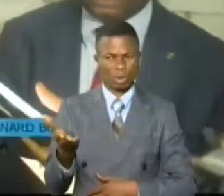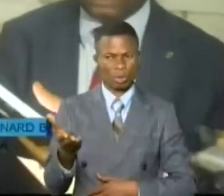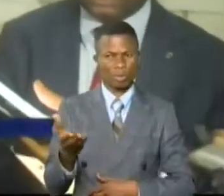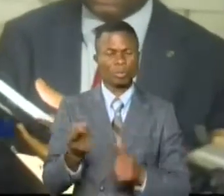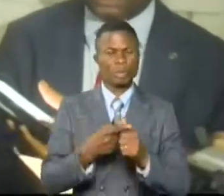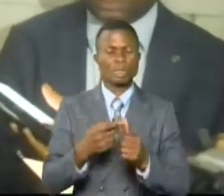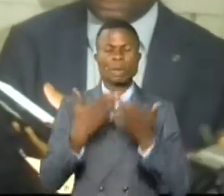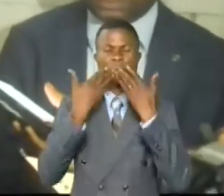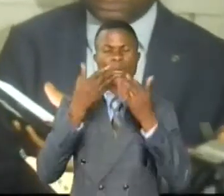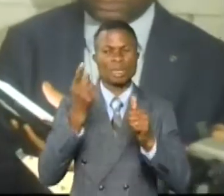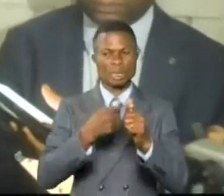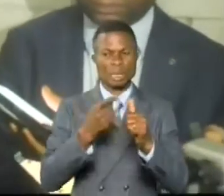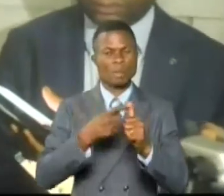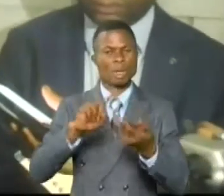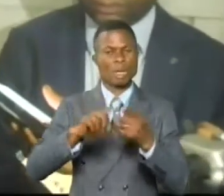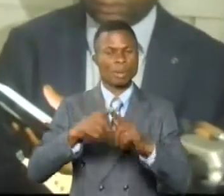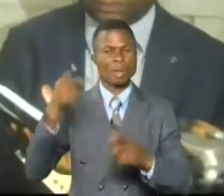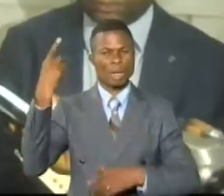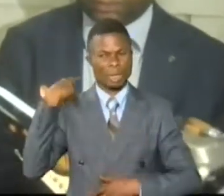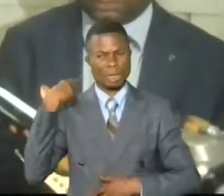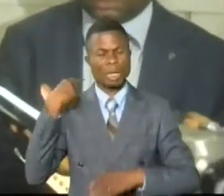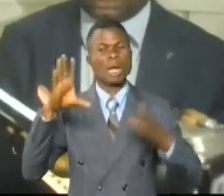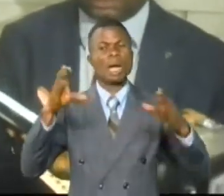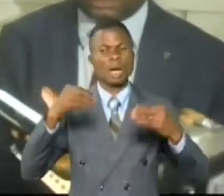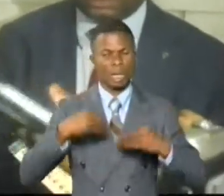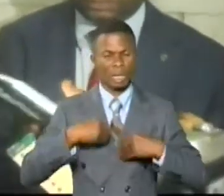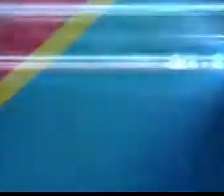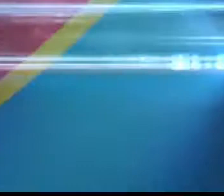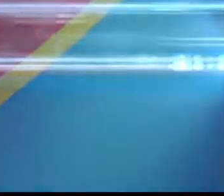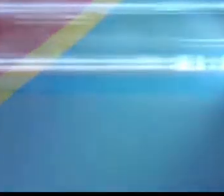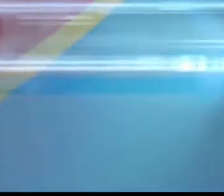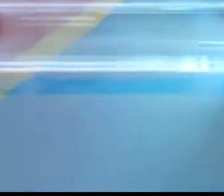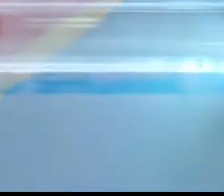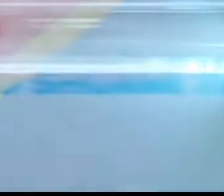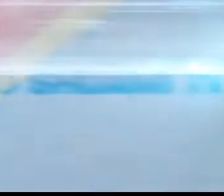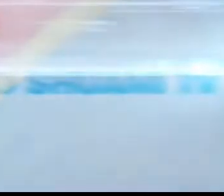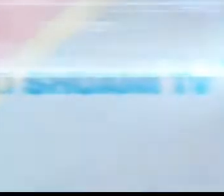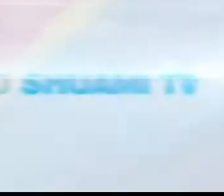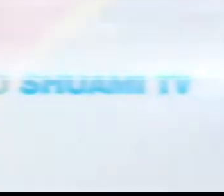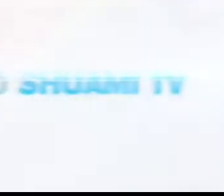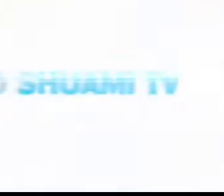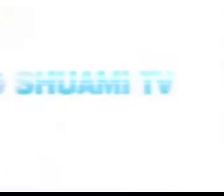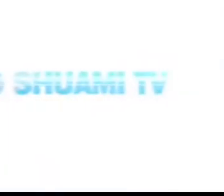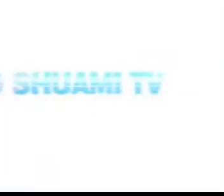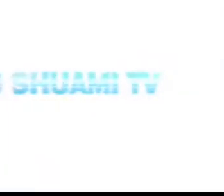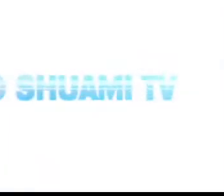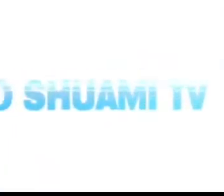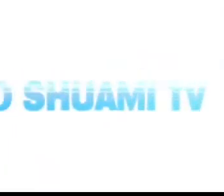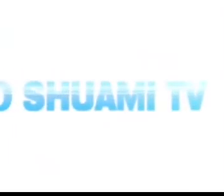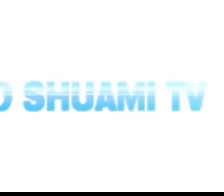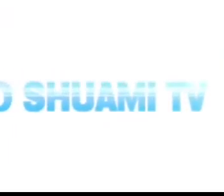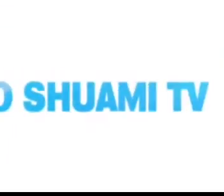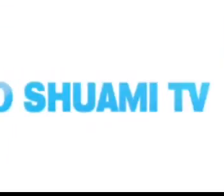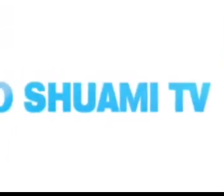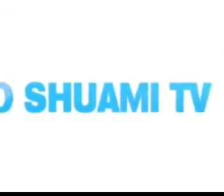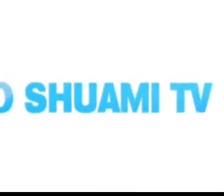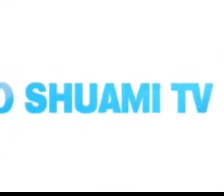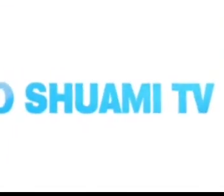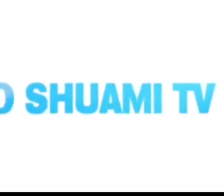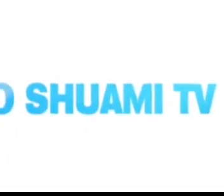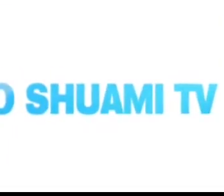Remercier sincèrement les collègues qui ont accepté d'adopter cette... batio, sale la cara de la